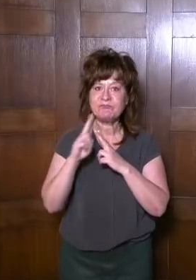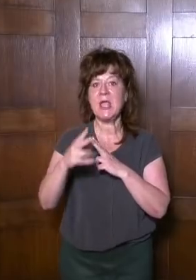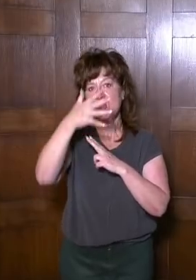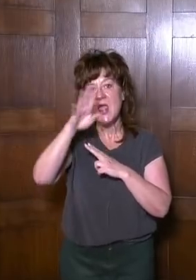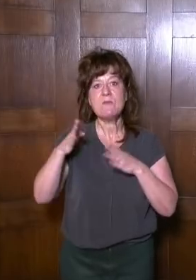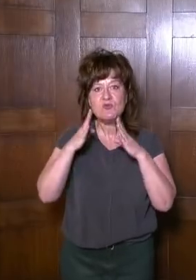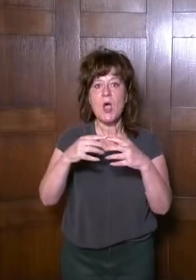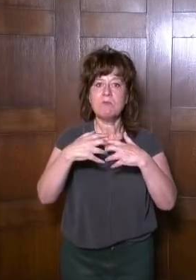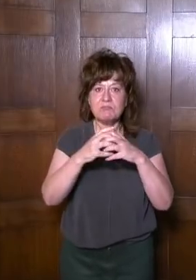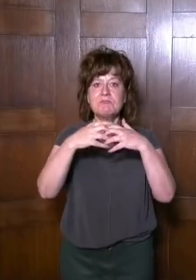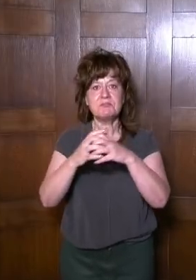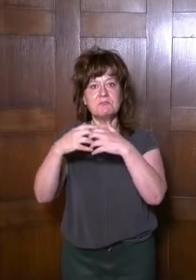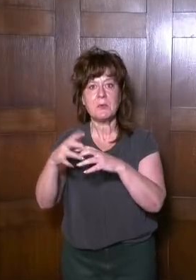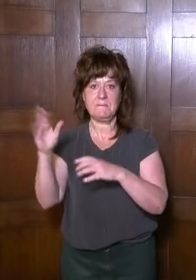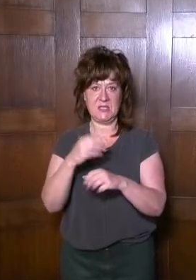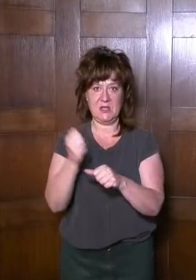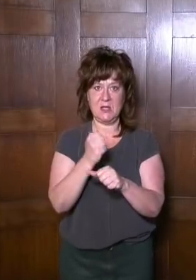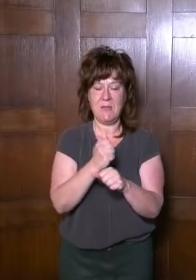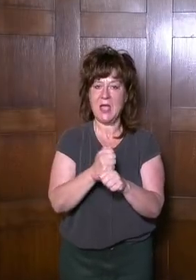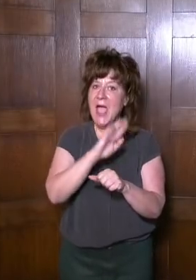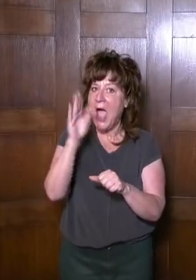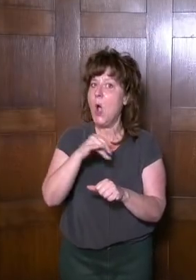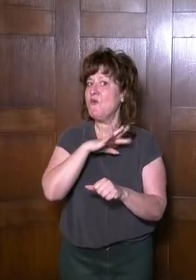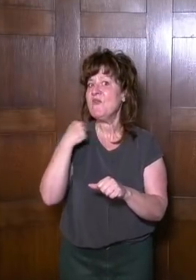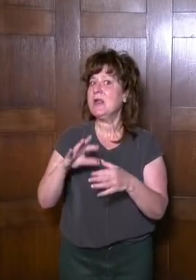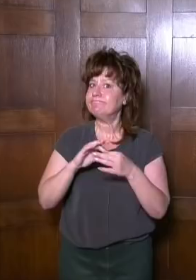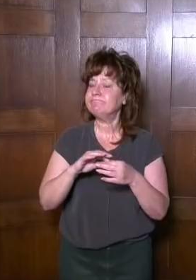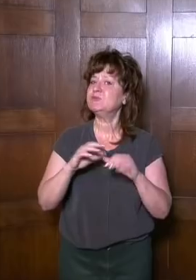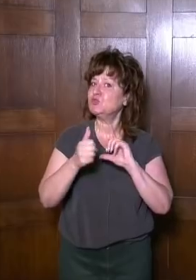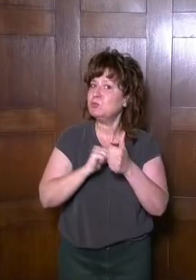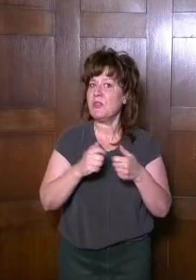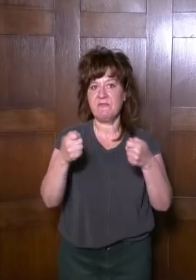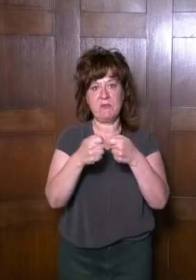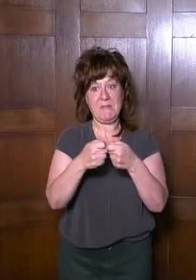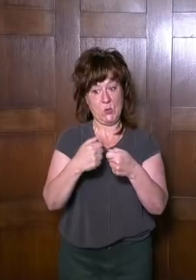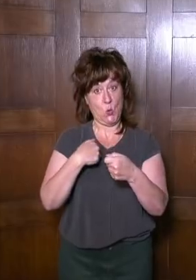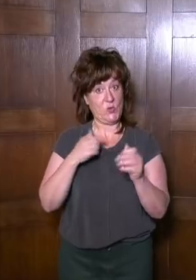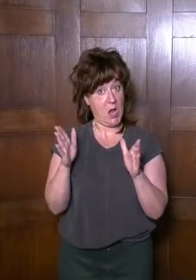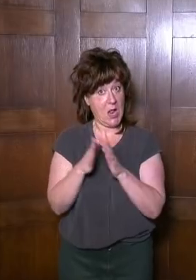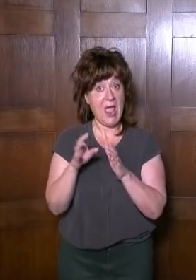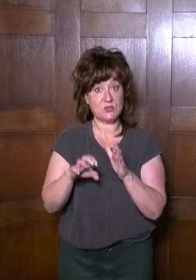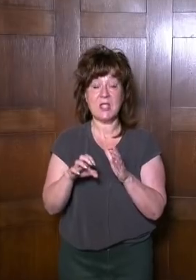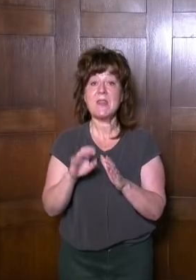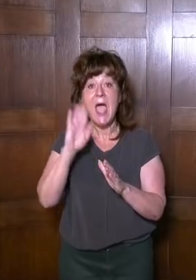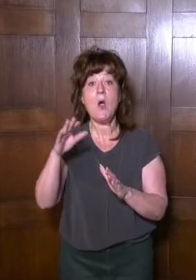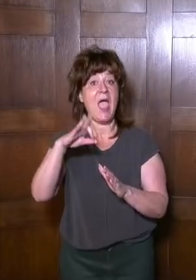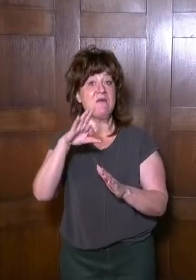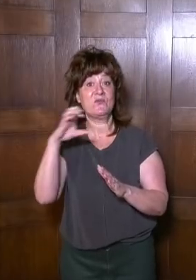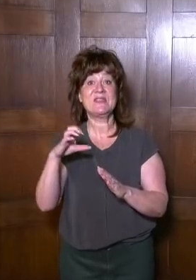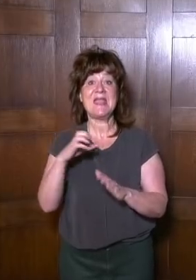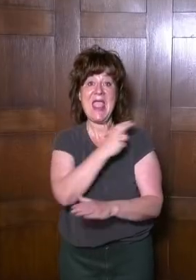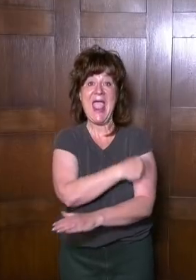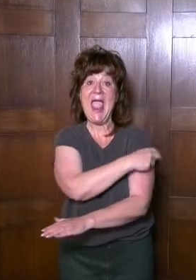mitgegründet, haben sehr viel mit Sport in Verbindung in unserer kleinen Stadt, also mit dem FC Erzgebirge Aue und genauso dem